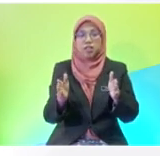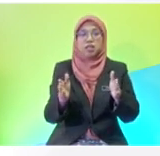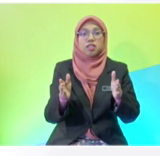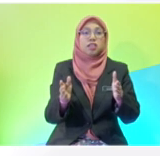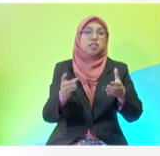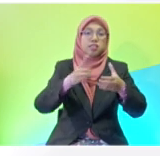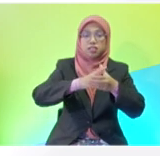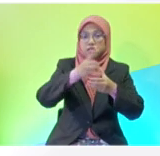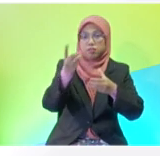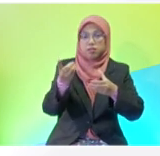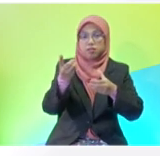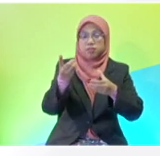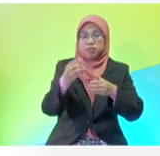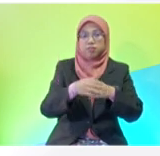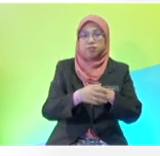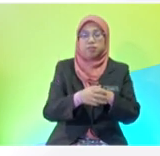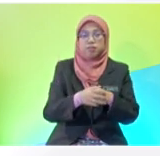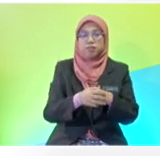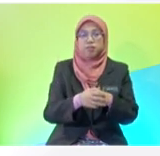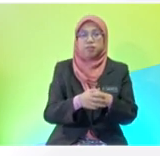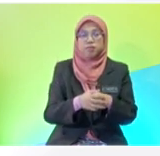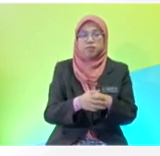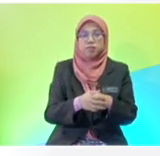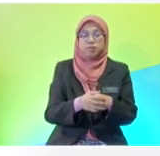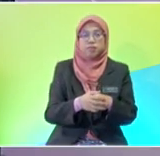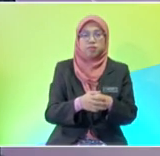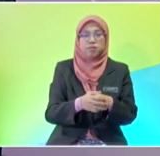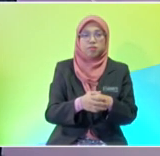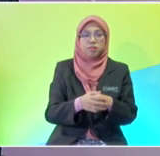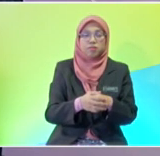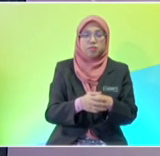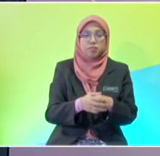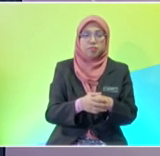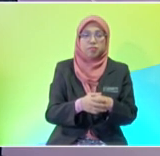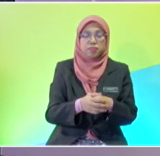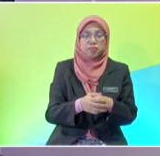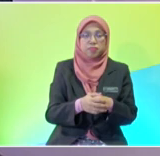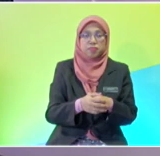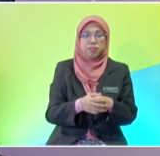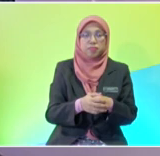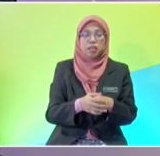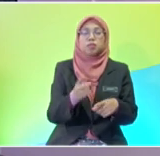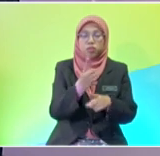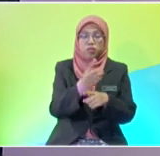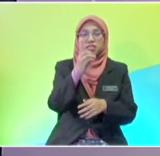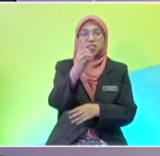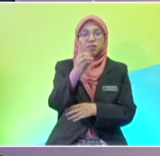90 berarti di sebelah kredit oke terima kasih